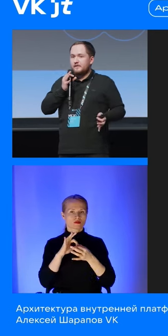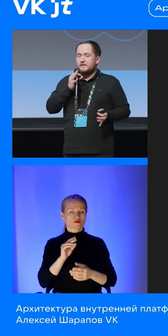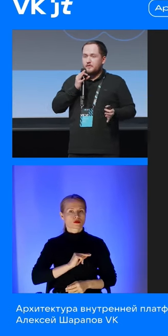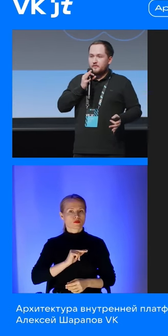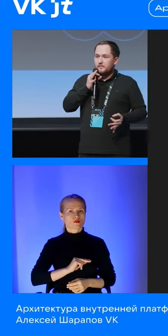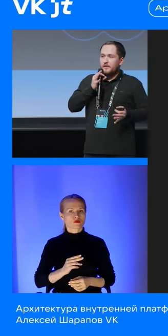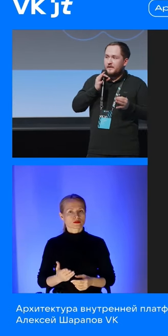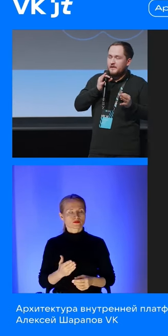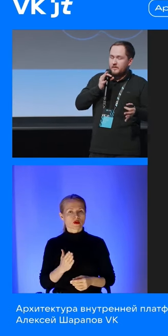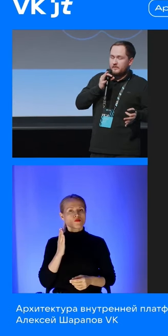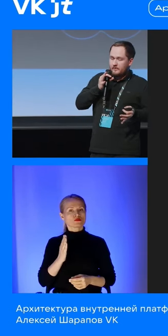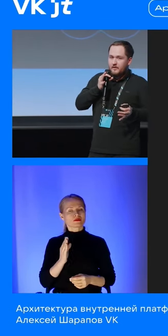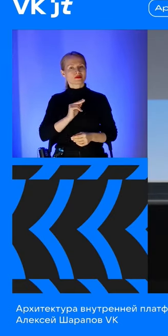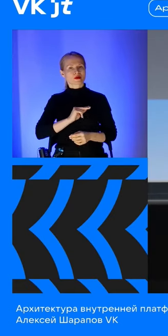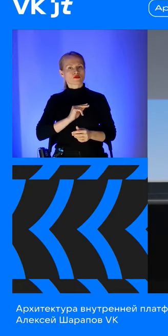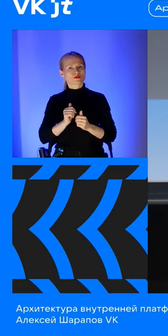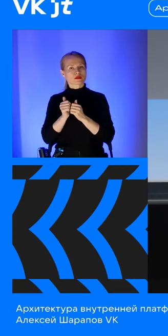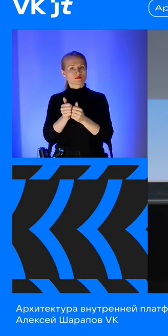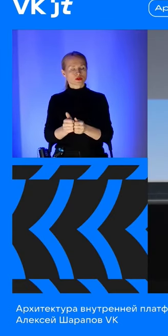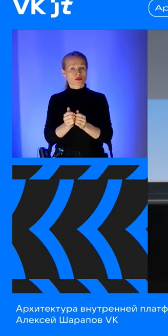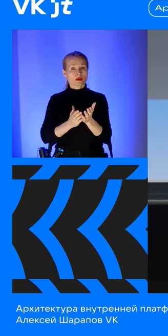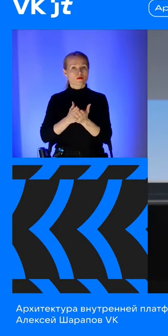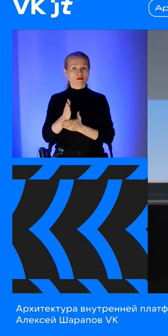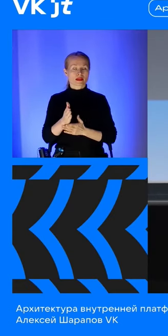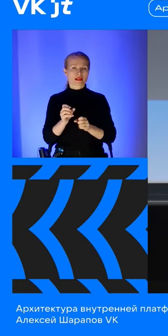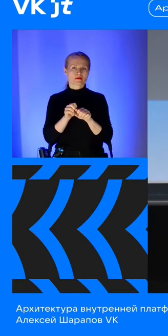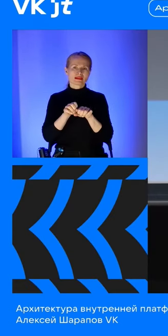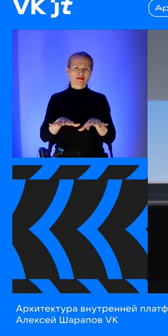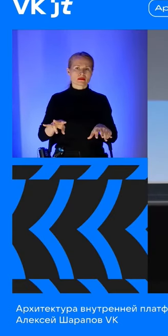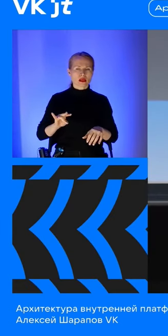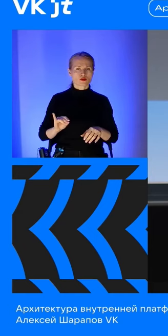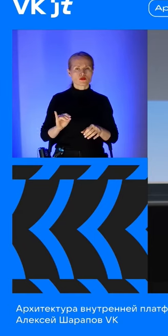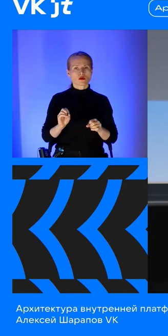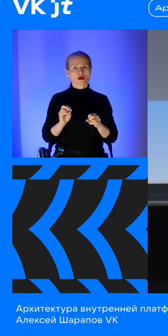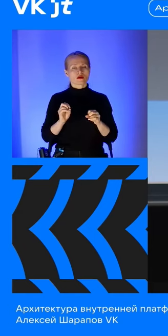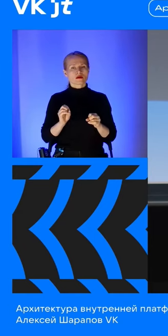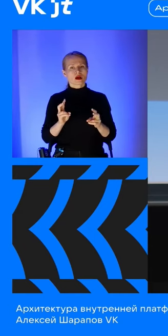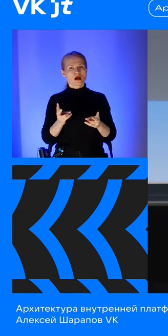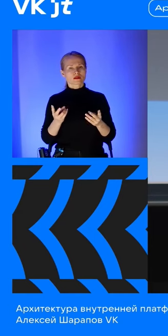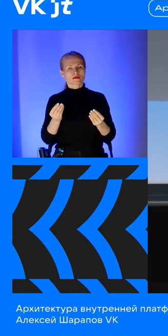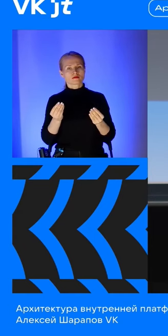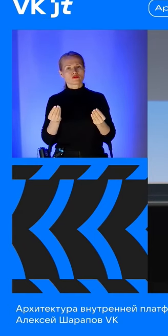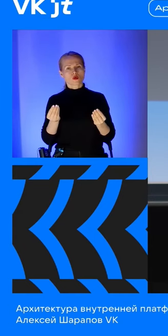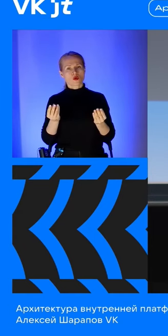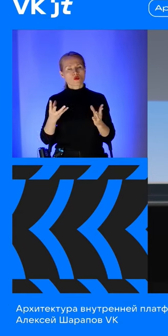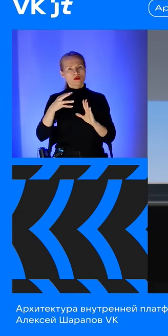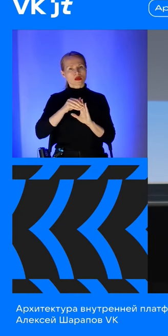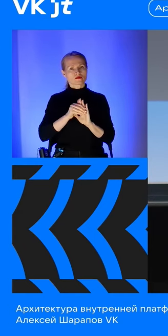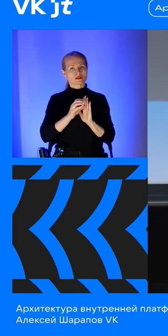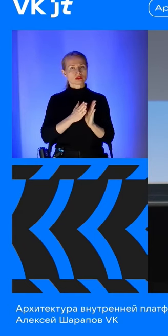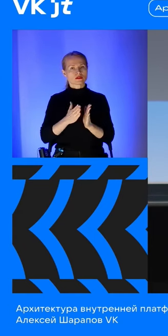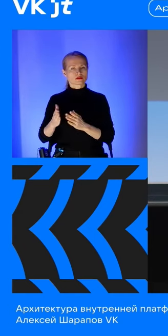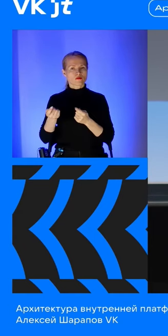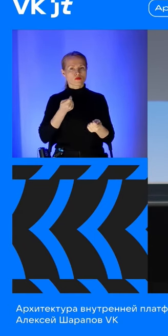работать это со смежными направлениями которые я Обозначил там сетью как это всё ложится на там система там